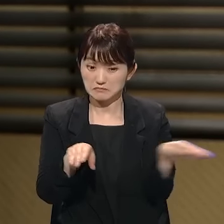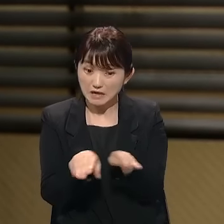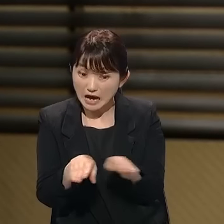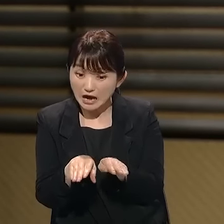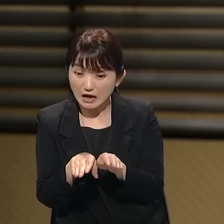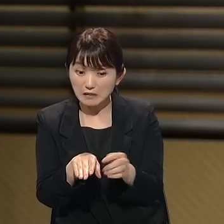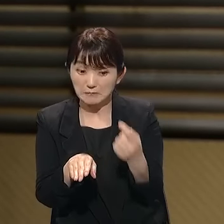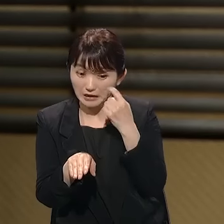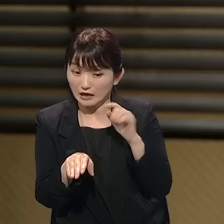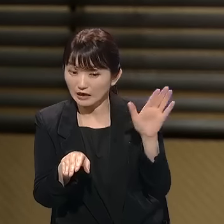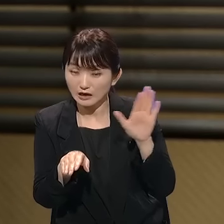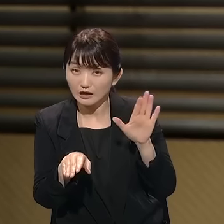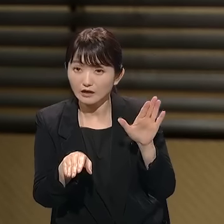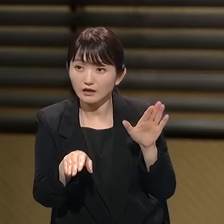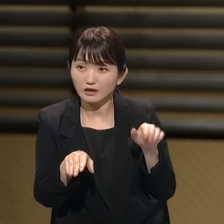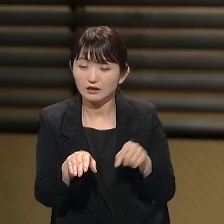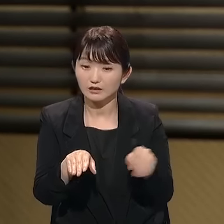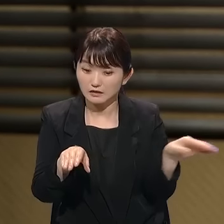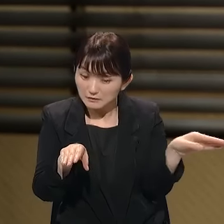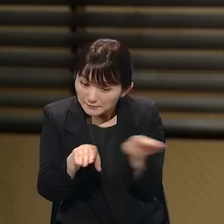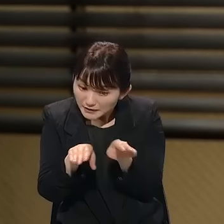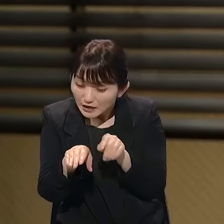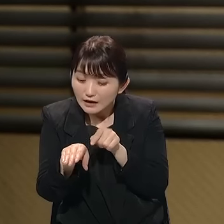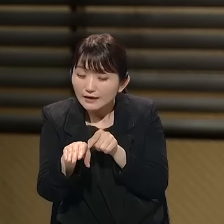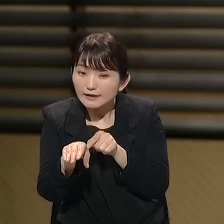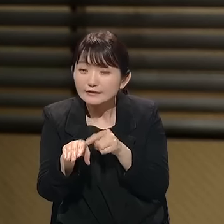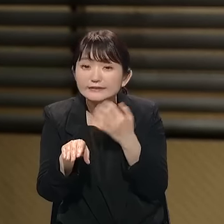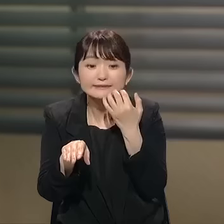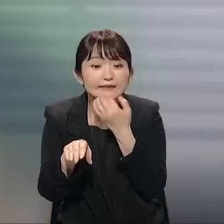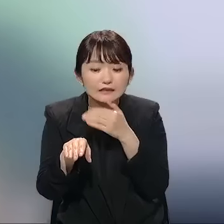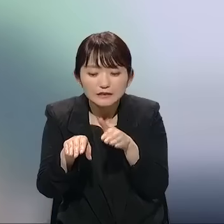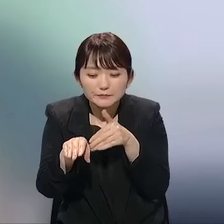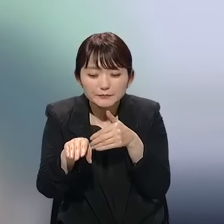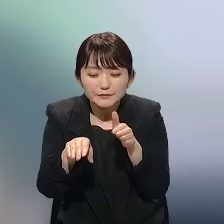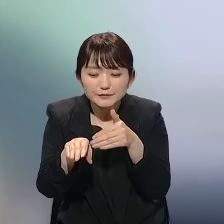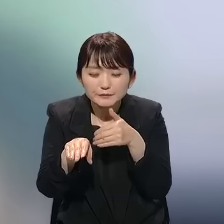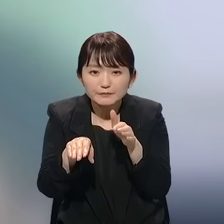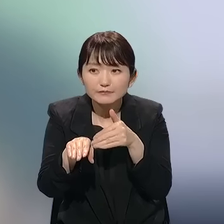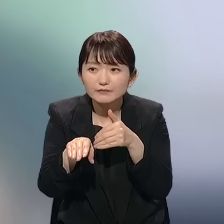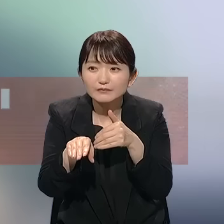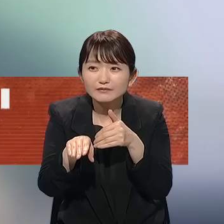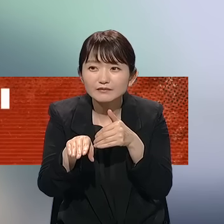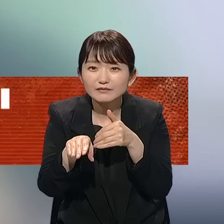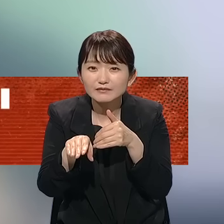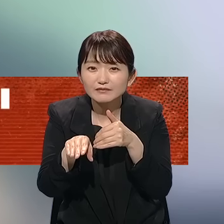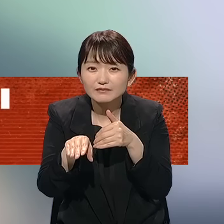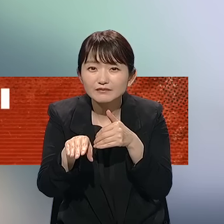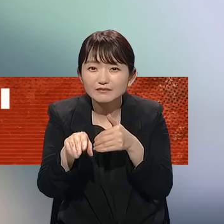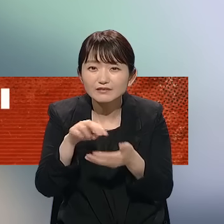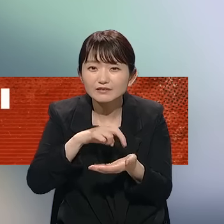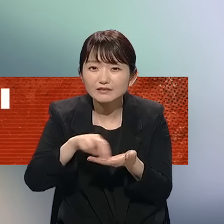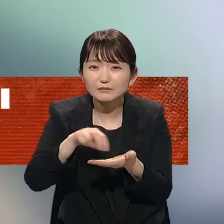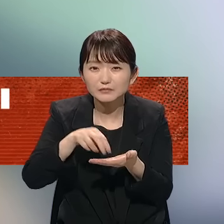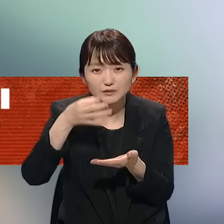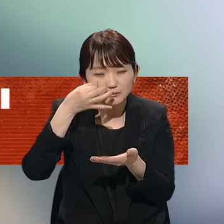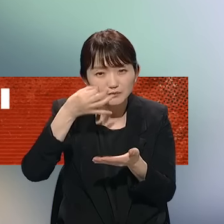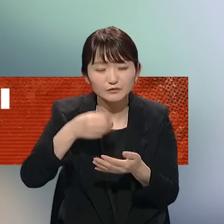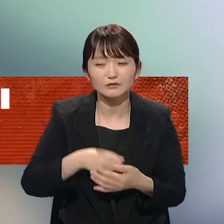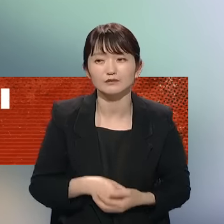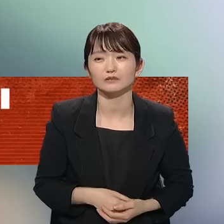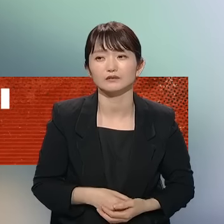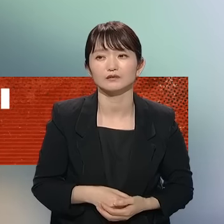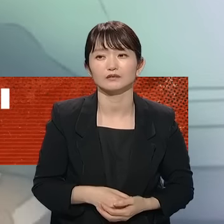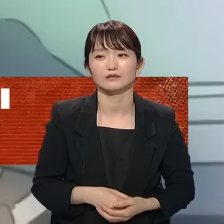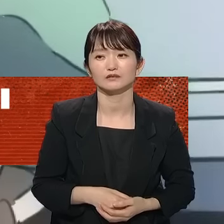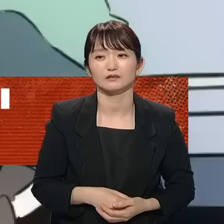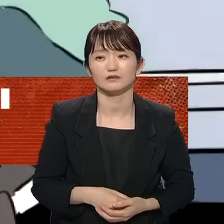걸리려고 사고 난 부위에다가 페인트 칠을 해놓은 거예요. 아 저렇게? 아 이제 사파 나오죠. 아, 이제 예, 60대 예. 노인이.